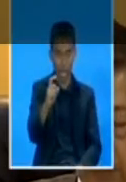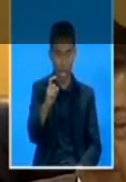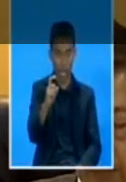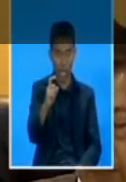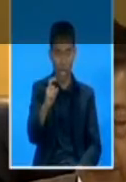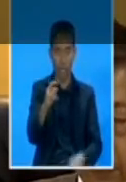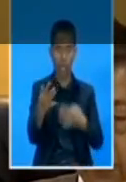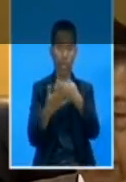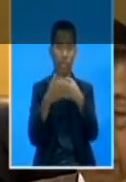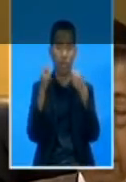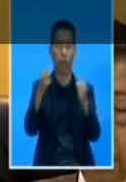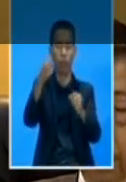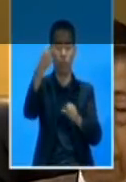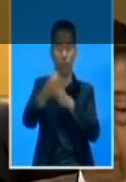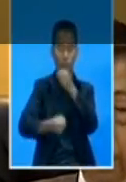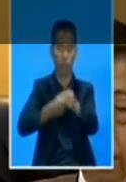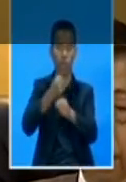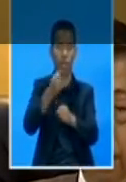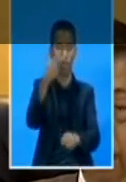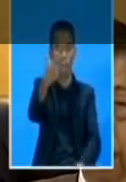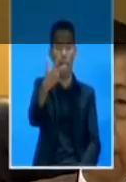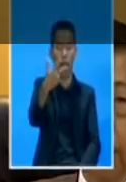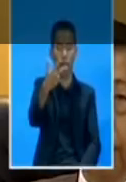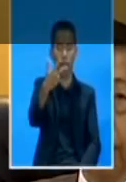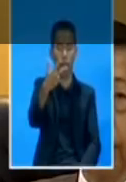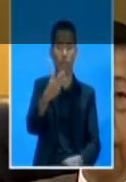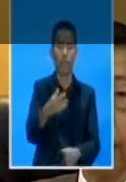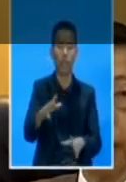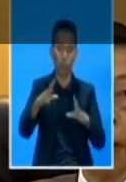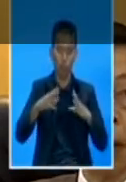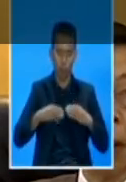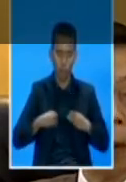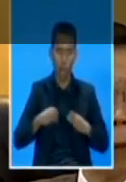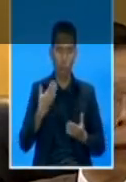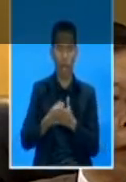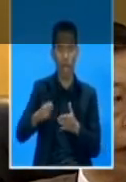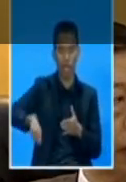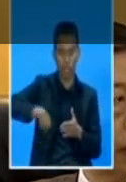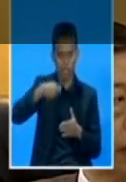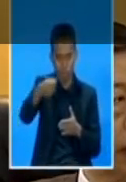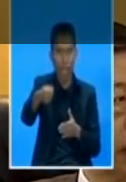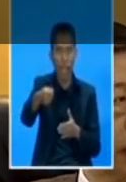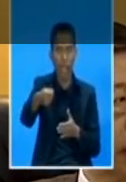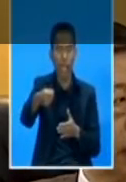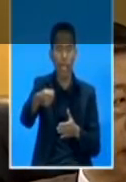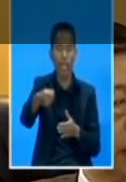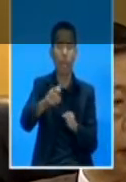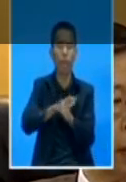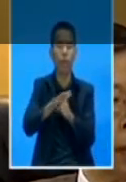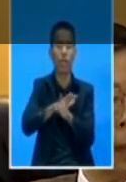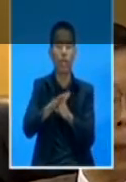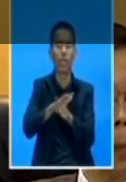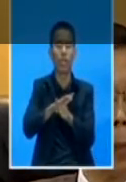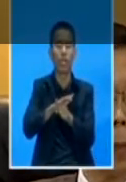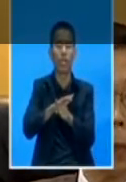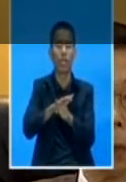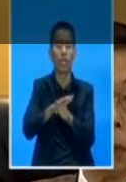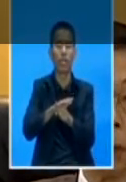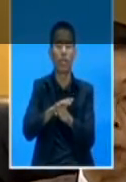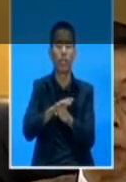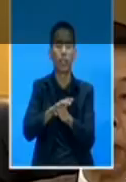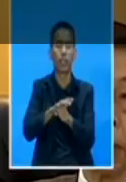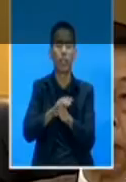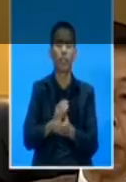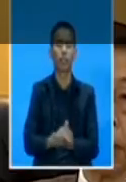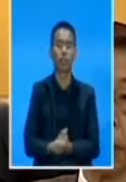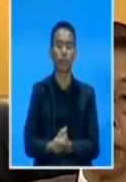จำคุกไม่เกิน3ปีรับสารภาพเยียวยาชดใช้ไปมากพอสมควรแล้วพันอย่างนี้ไม่ใช่